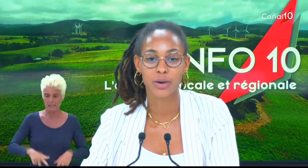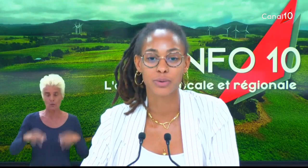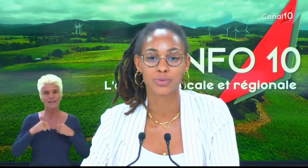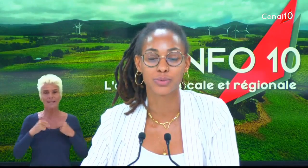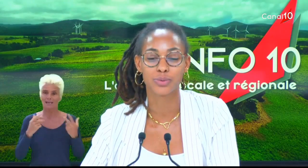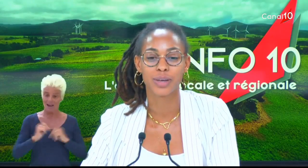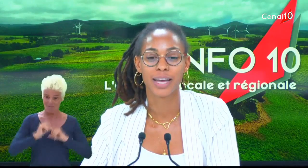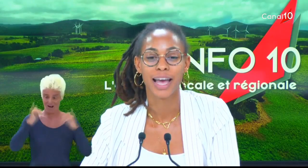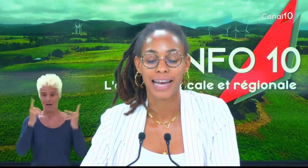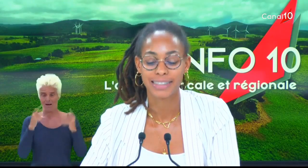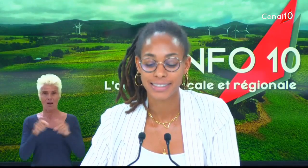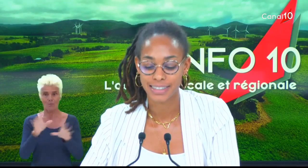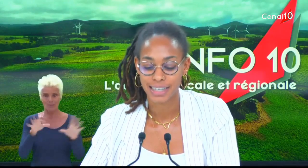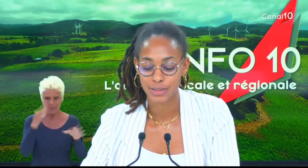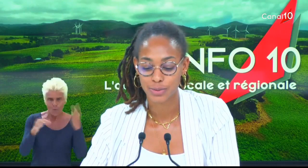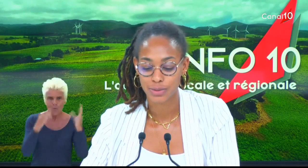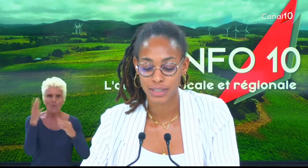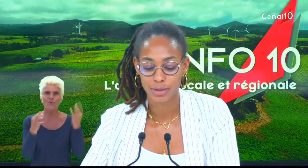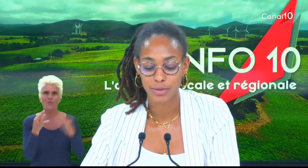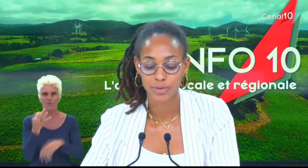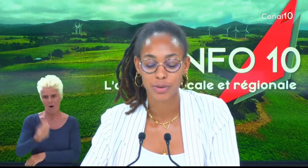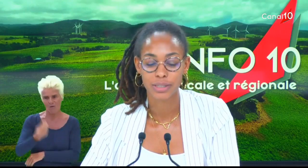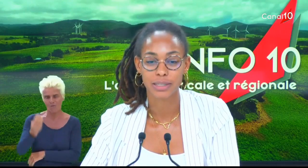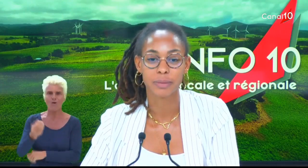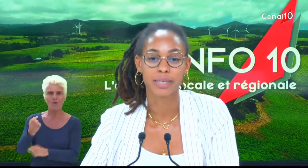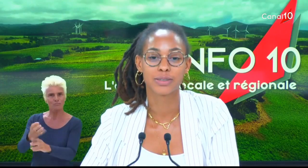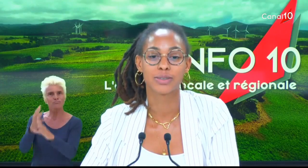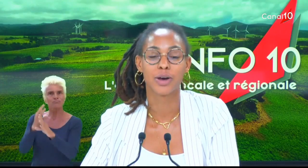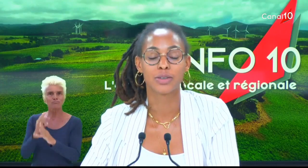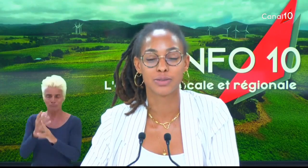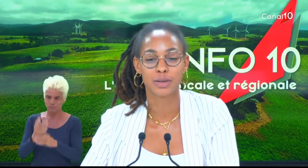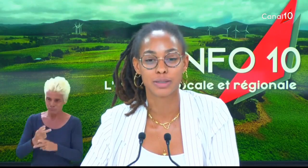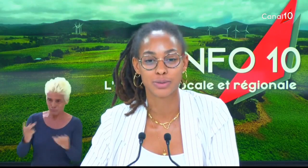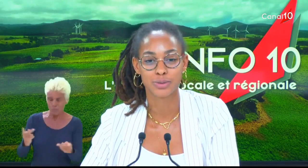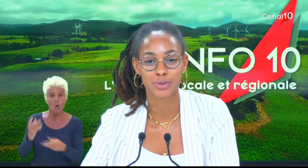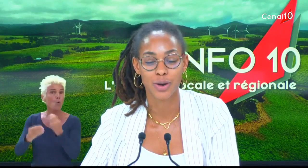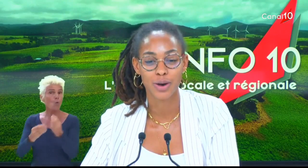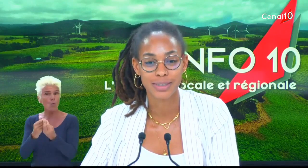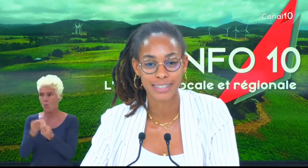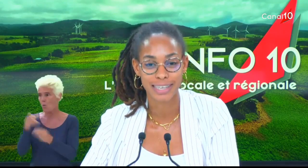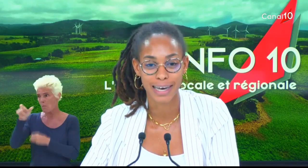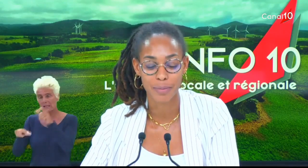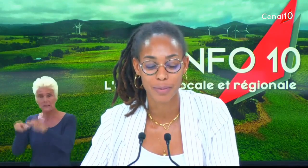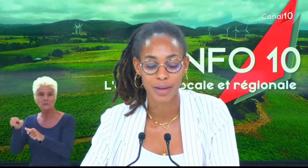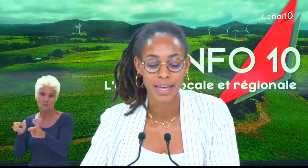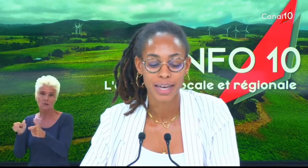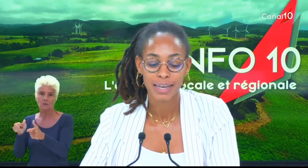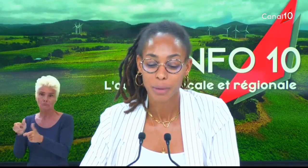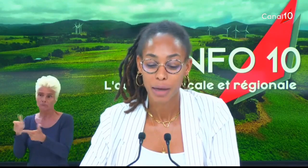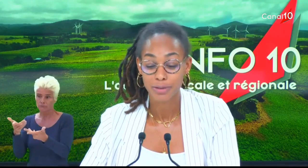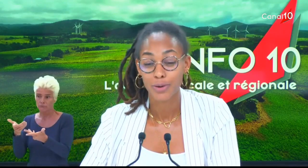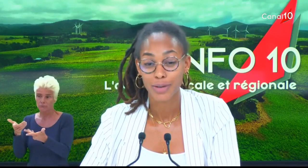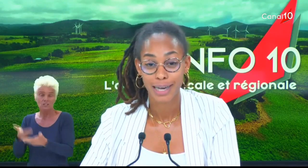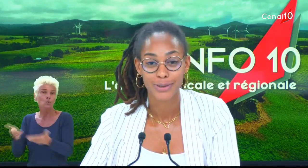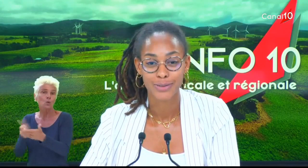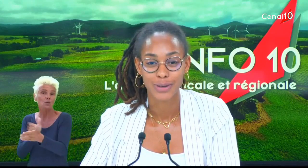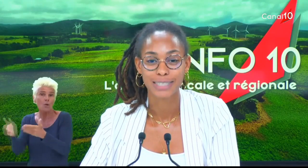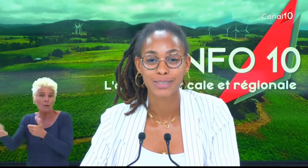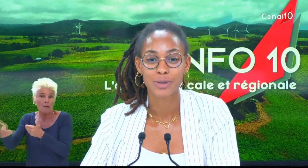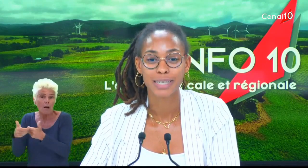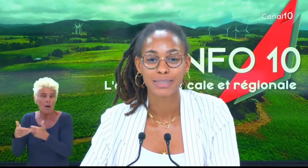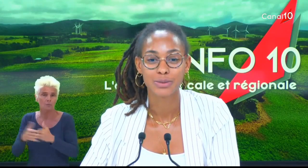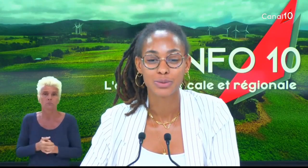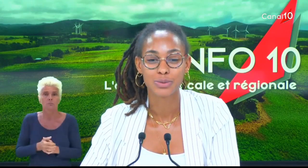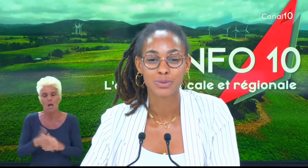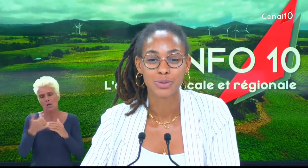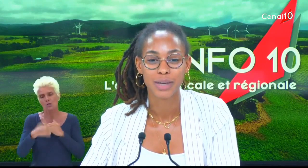différents goûts à destination des enfants et des personnes en situation de handicap dans le cadre de la